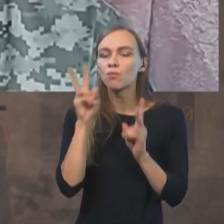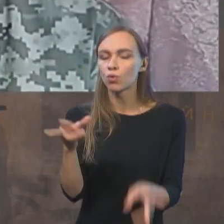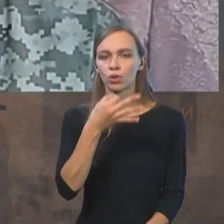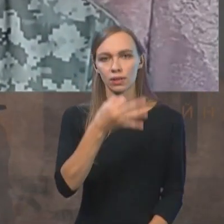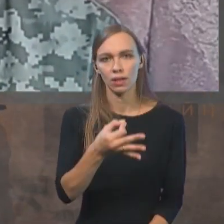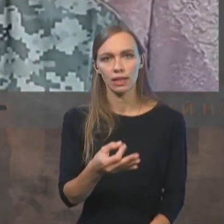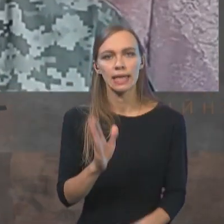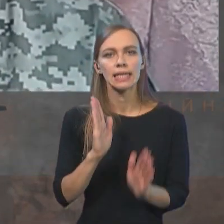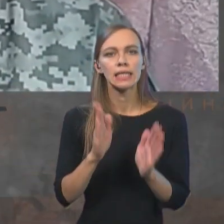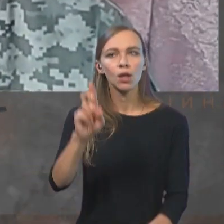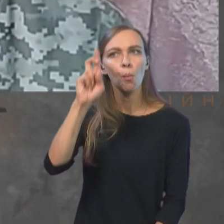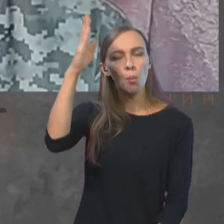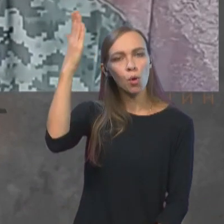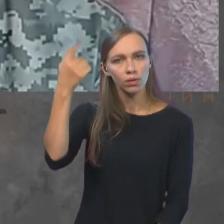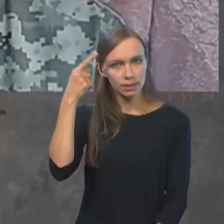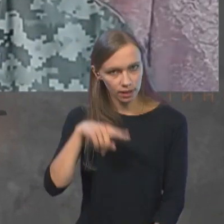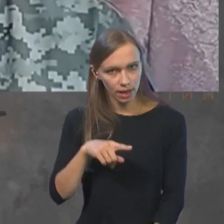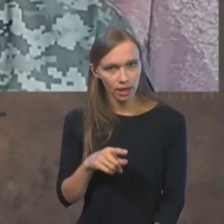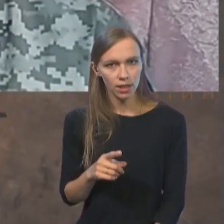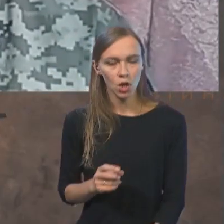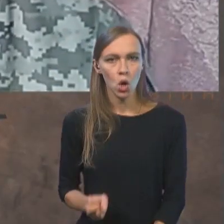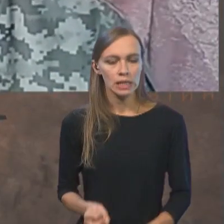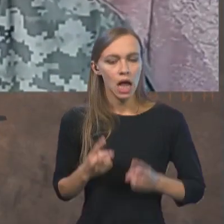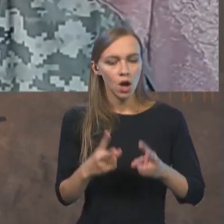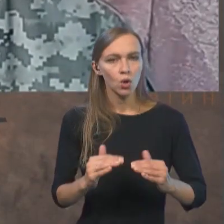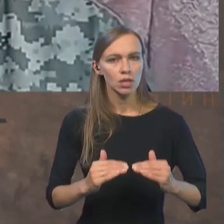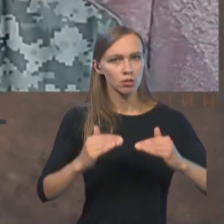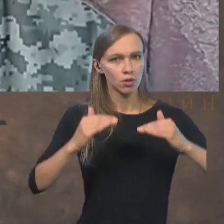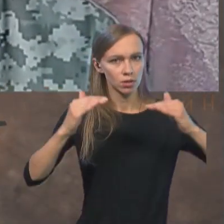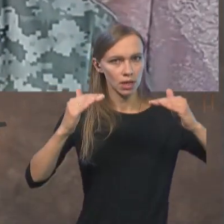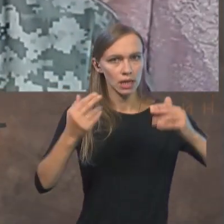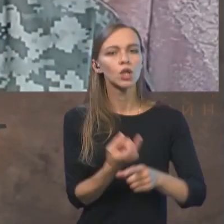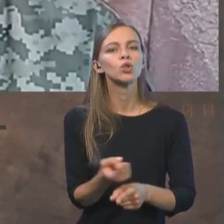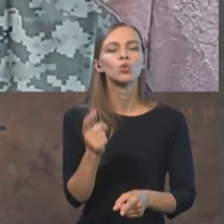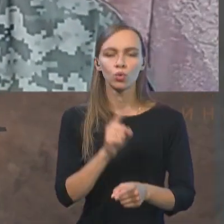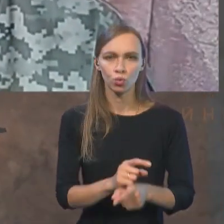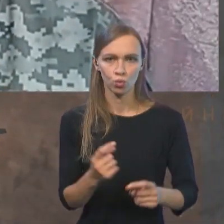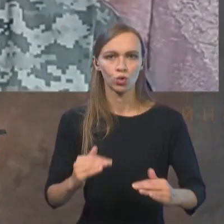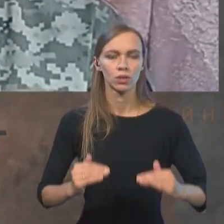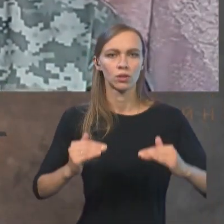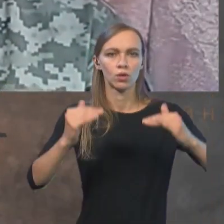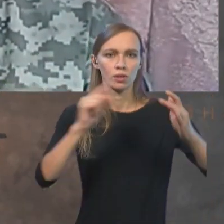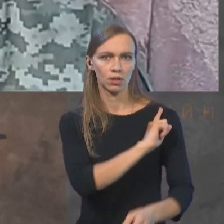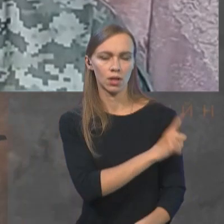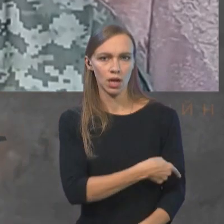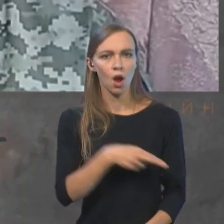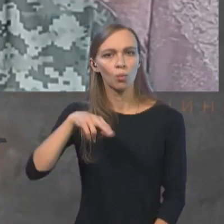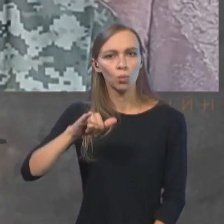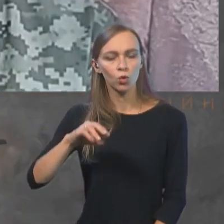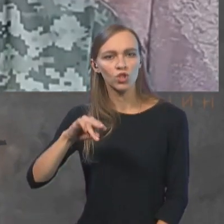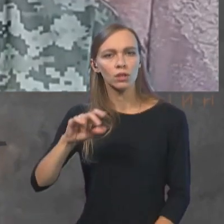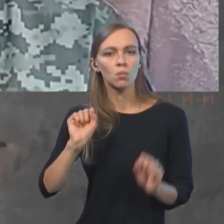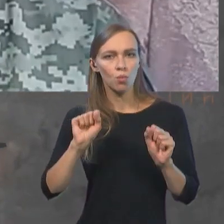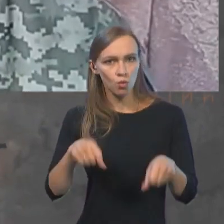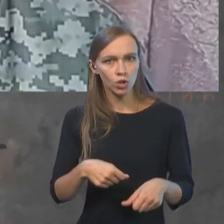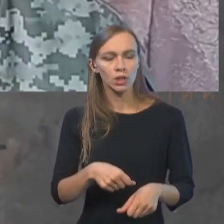тільки Господь Бог. Чи загроза зростає? Дуже суттєво зростає. На мій погляд, Путін може відважитися на такий